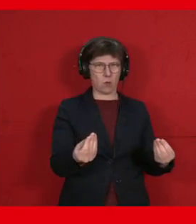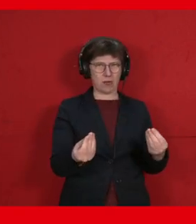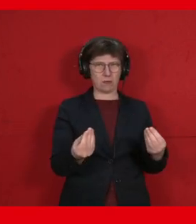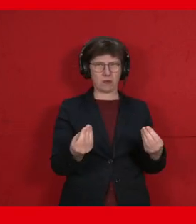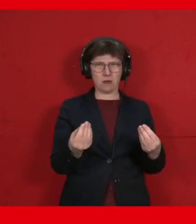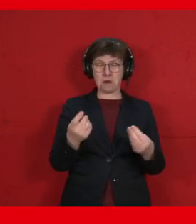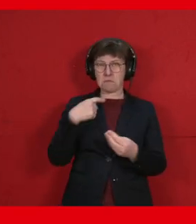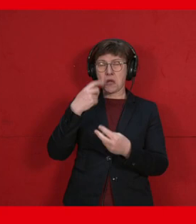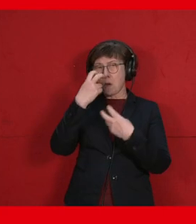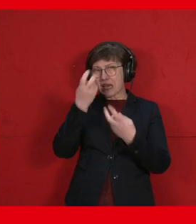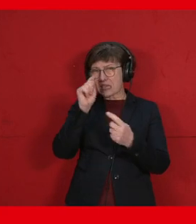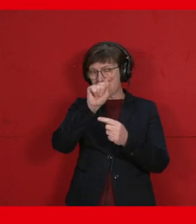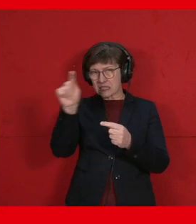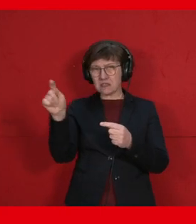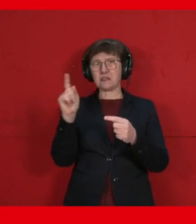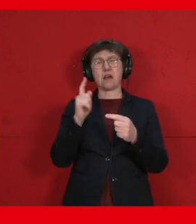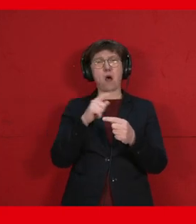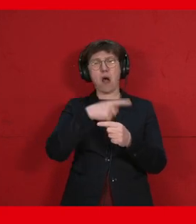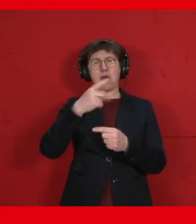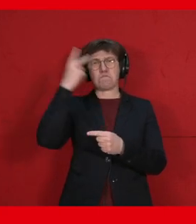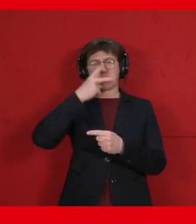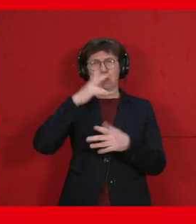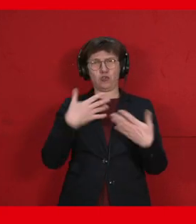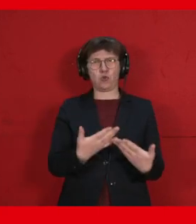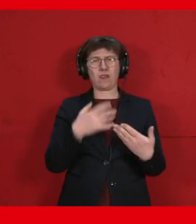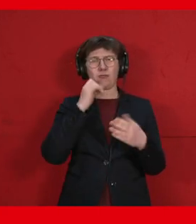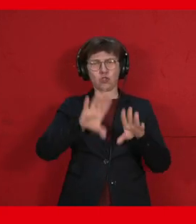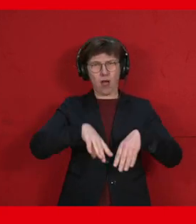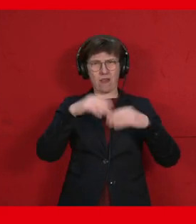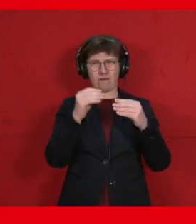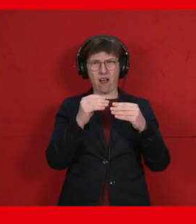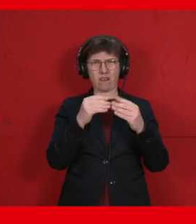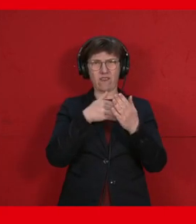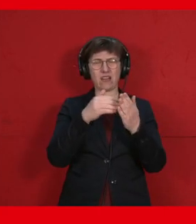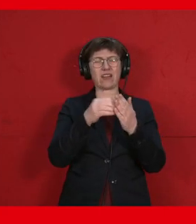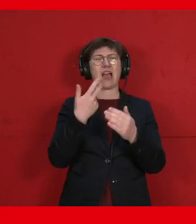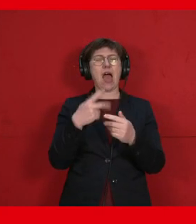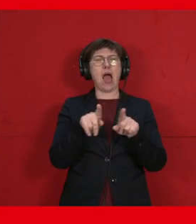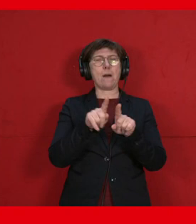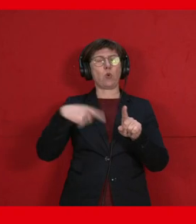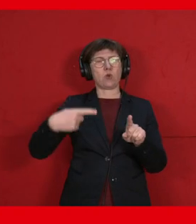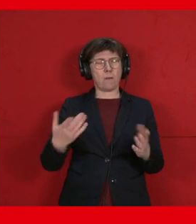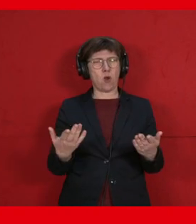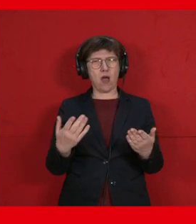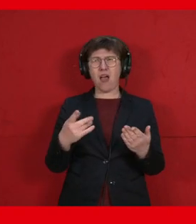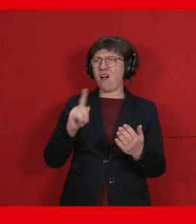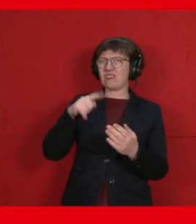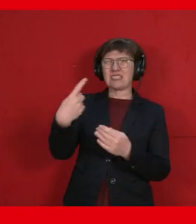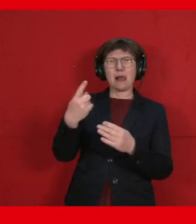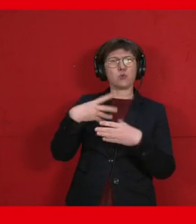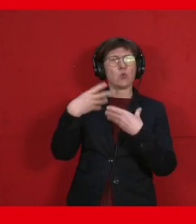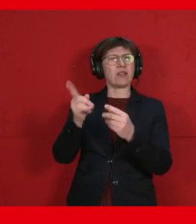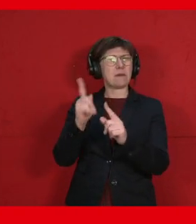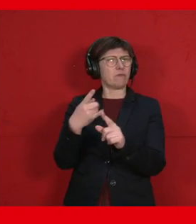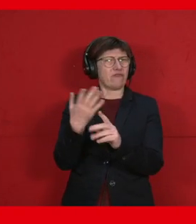mir ziemlich einig, unsere Gäste und natürlich haben es alles verstanden. Ich will mal bei Ihnen anfangen oder weitermachen, Herr Brudermüller. Welche Hausaufgaben müssen Sie denn